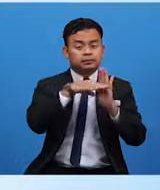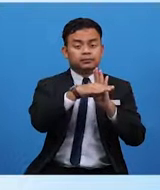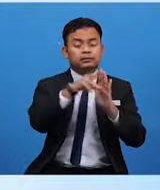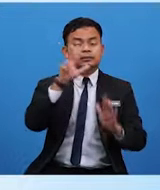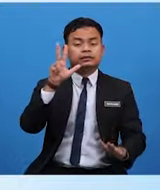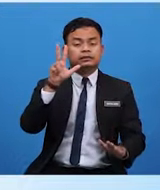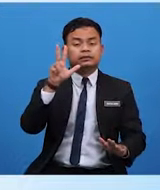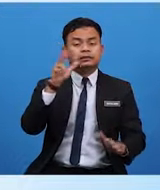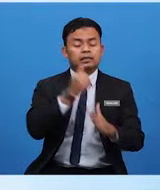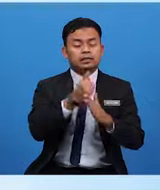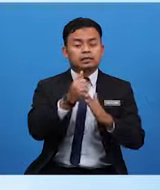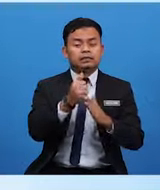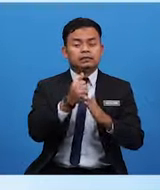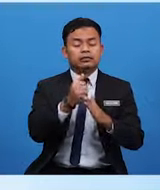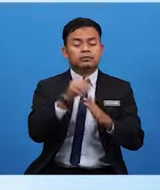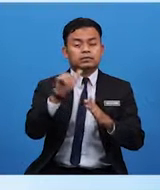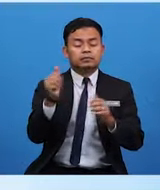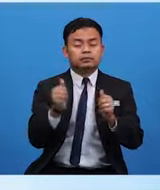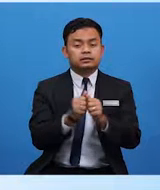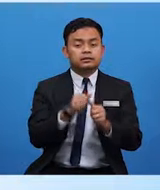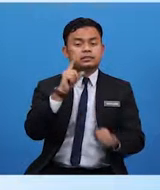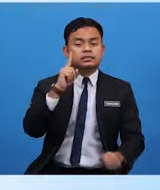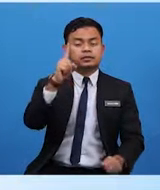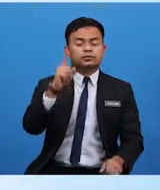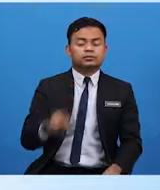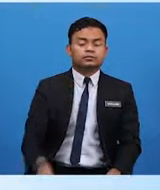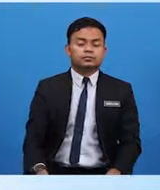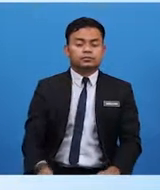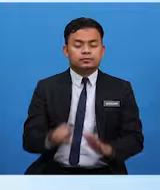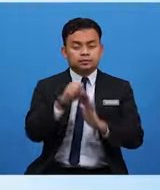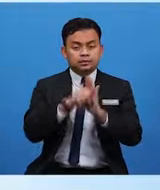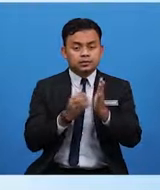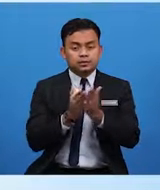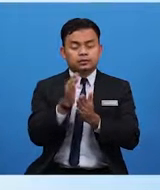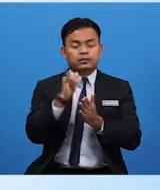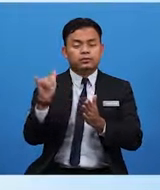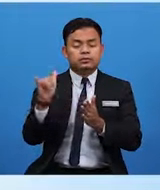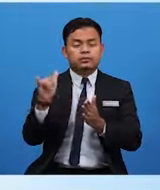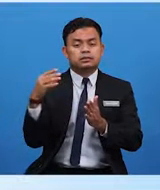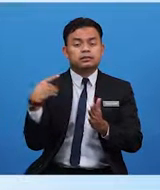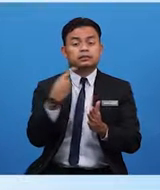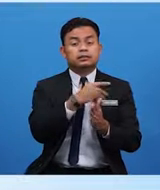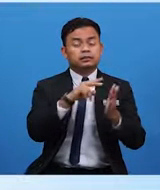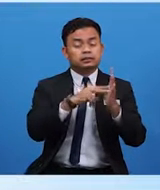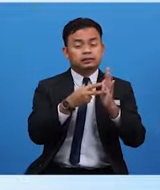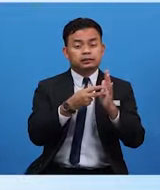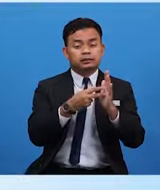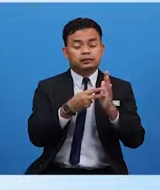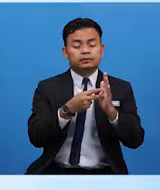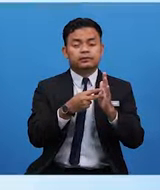dengan 1-seterusnya kita kira bilangan pecahan 1/3